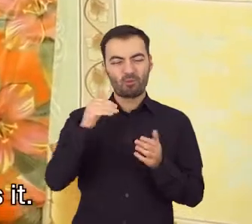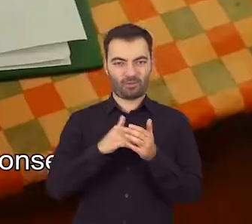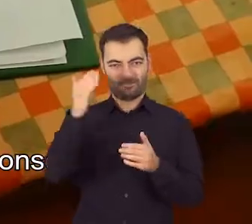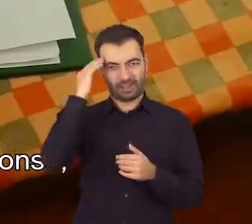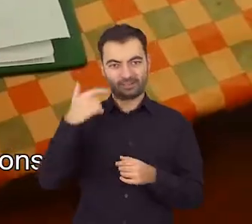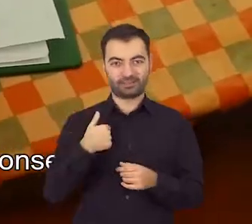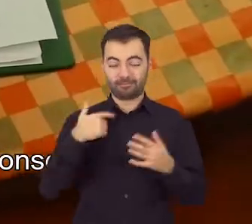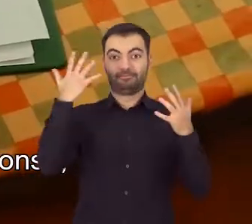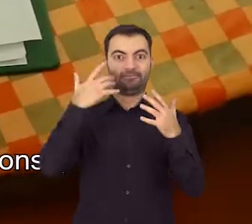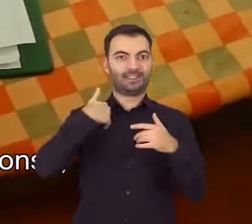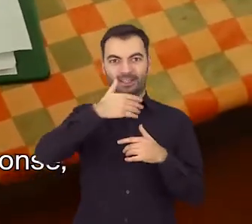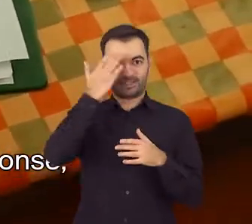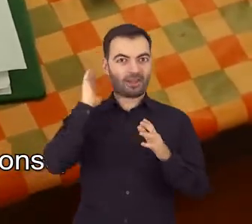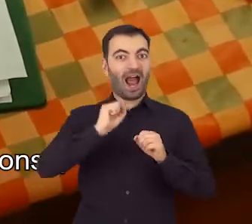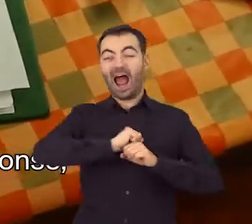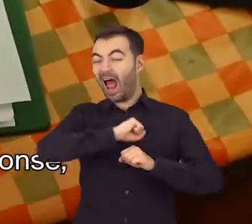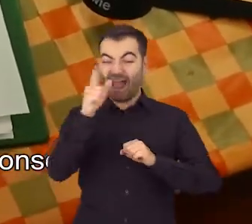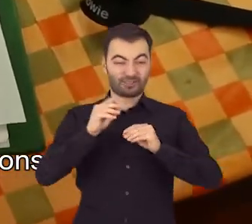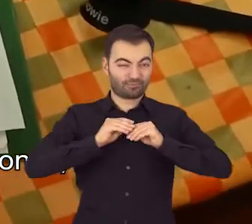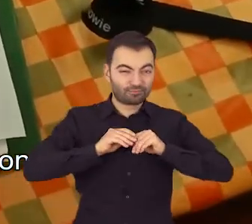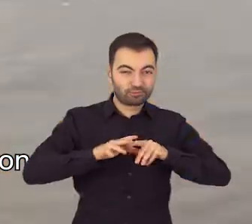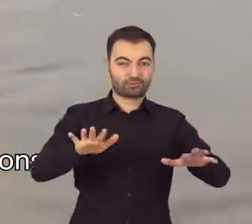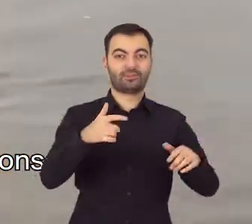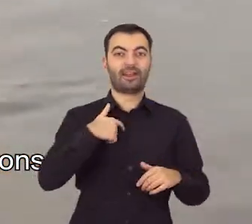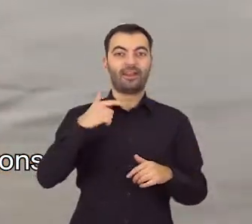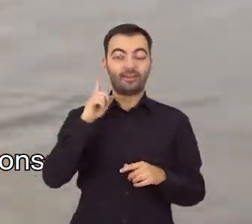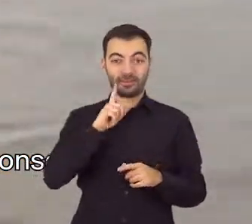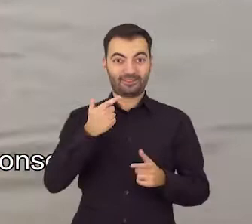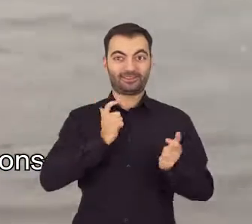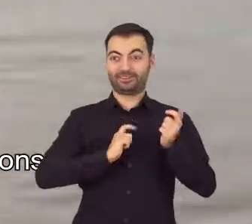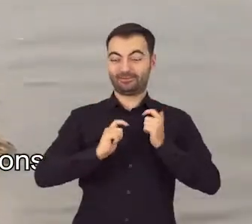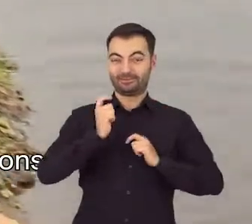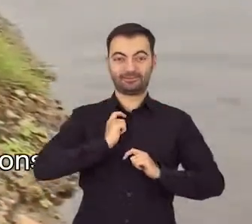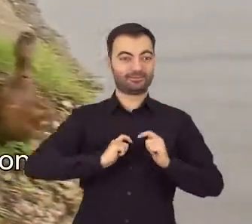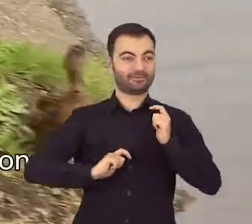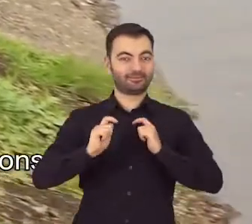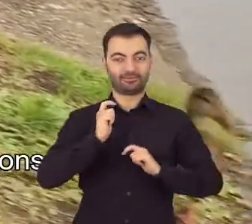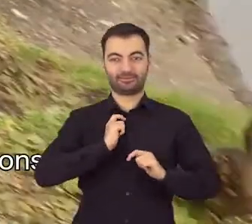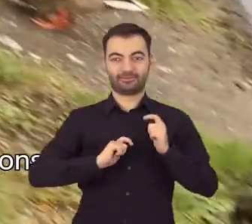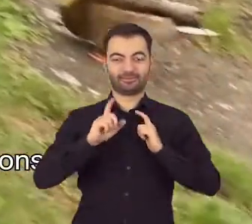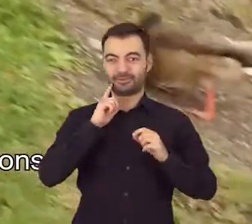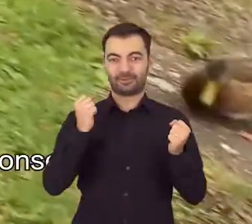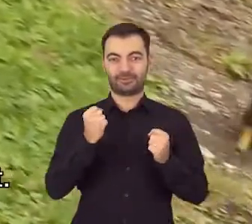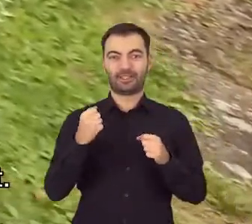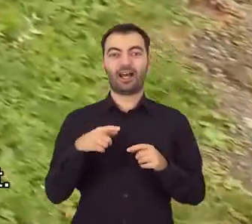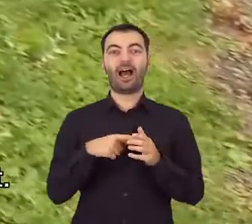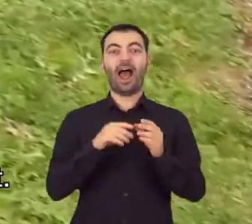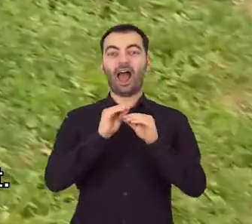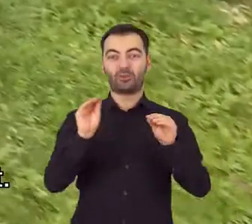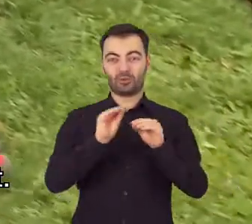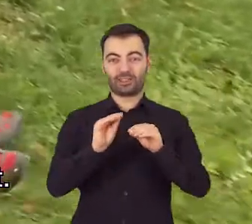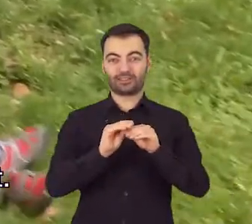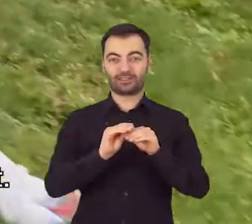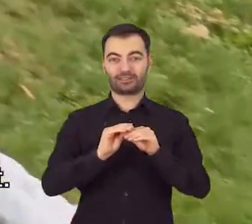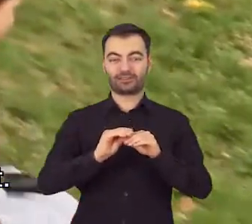Nie spodziewałam się takiego zasięgu, nie spodziewałam się, że będę mogła cieszyć się tym, że rzeczywiście ten element edukacji